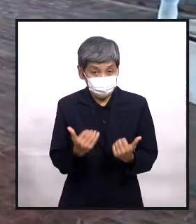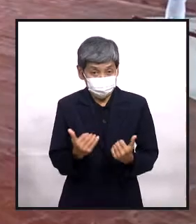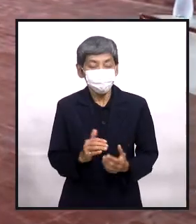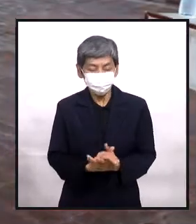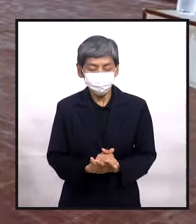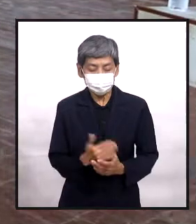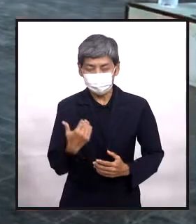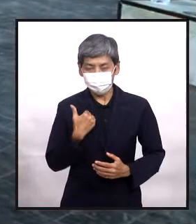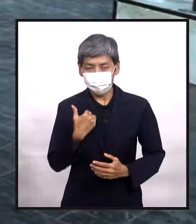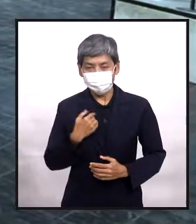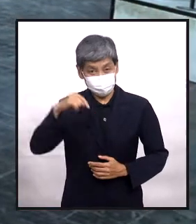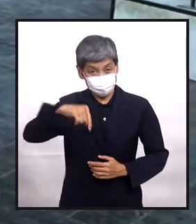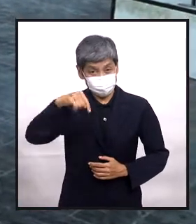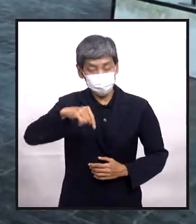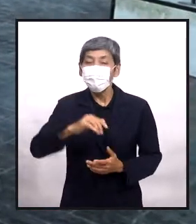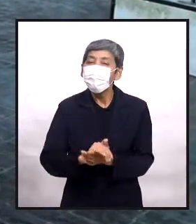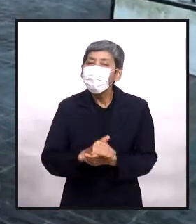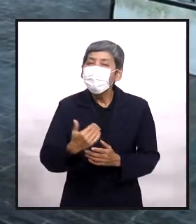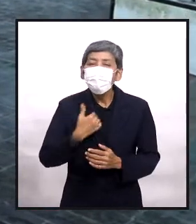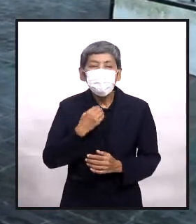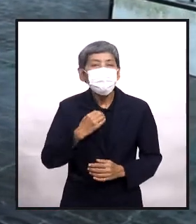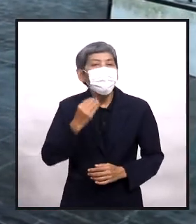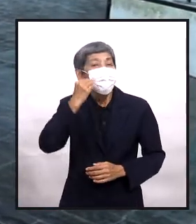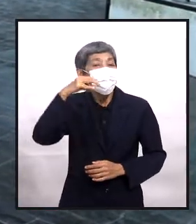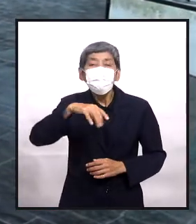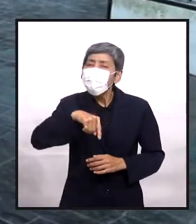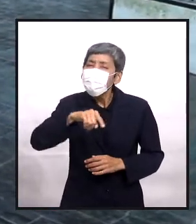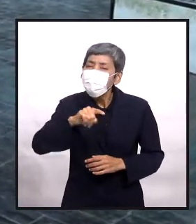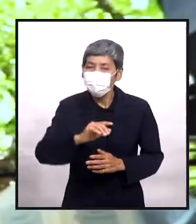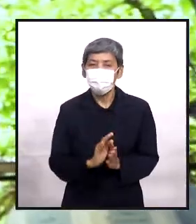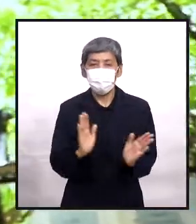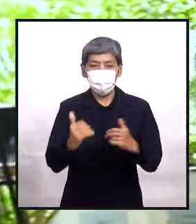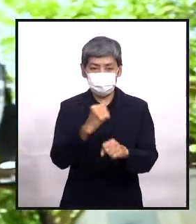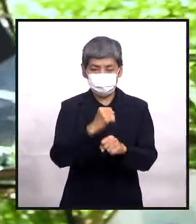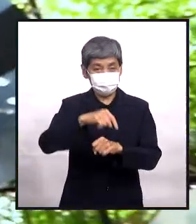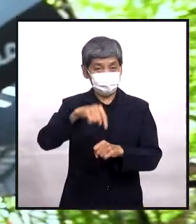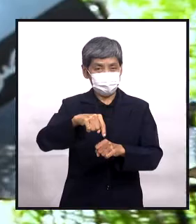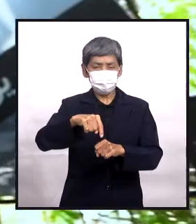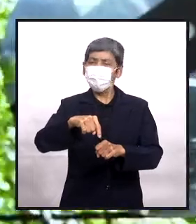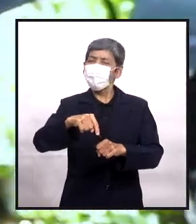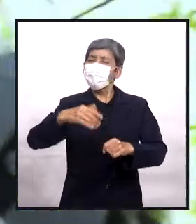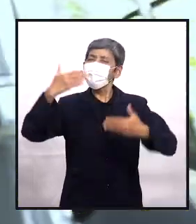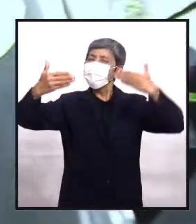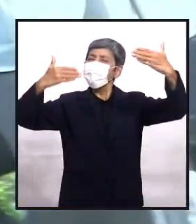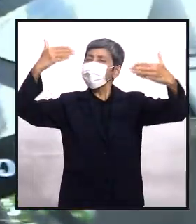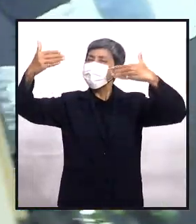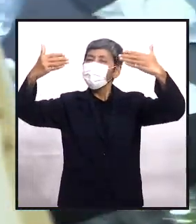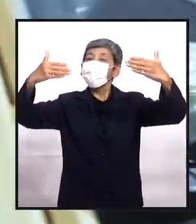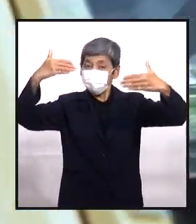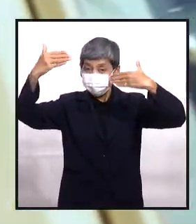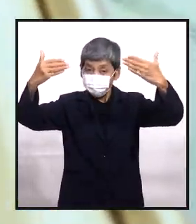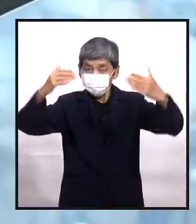อนนี้เราก็อยู่อีกหนึ่งโลเคชั่นในมูลนิธิบ้านอารีตรงนี้คืออะไรอะคะ นี่เป็นไอ้ก็เรียกว่านิทรรศการ